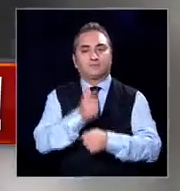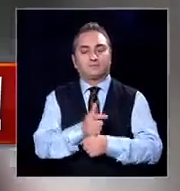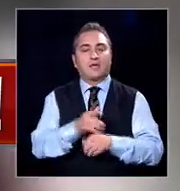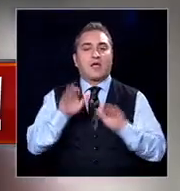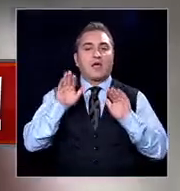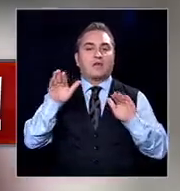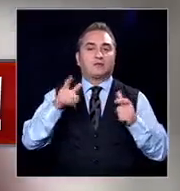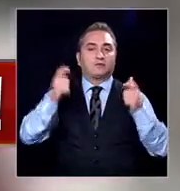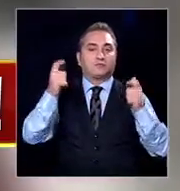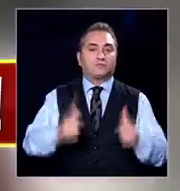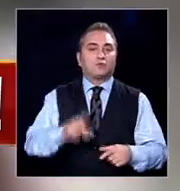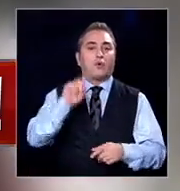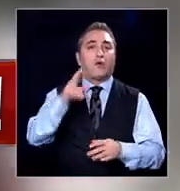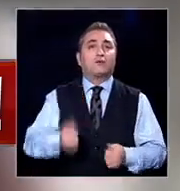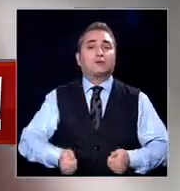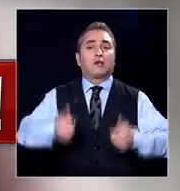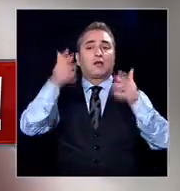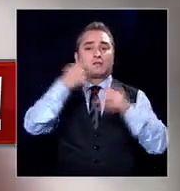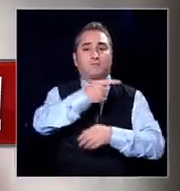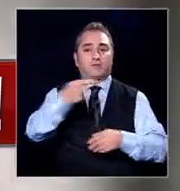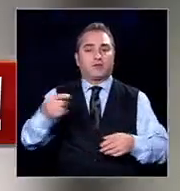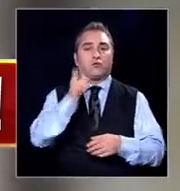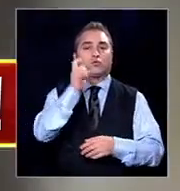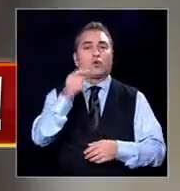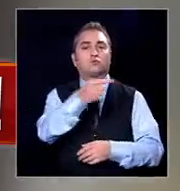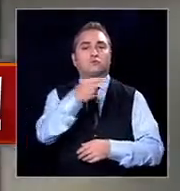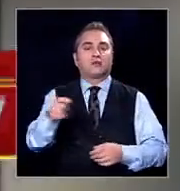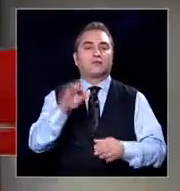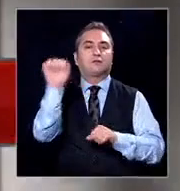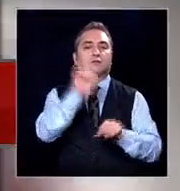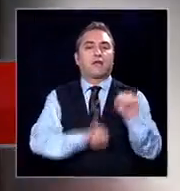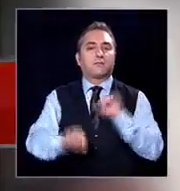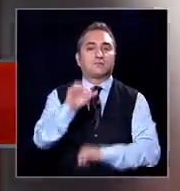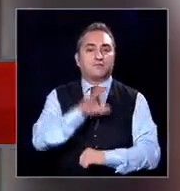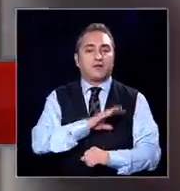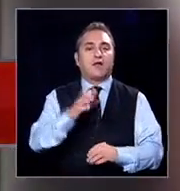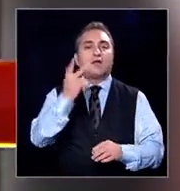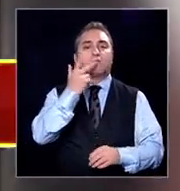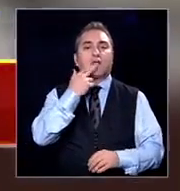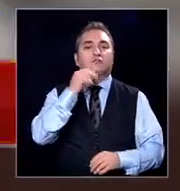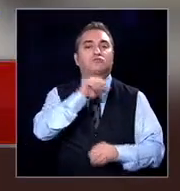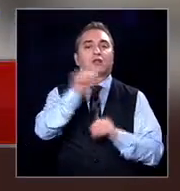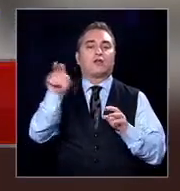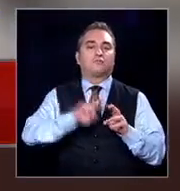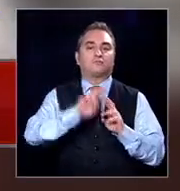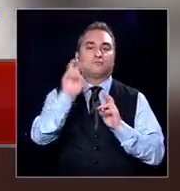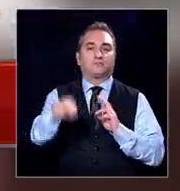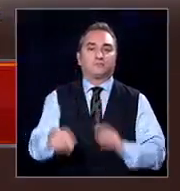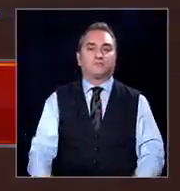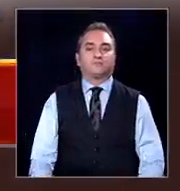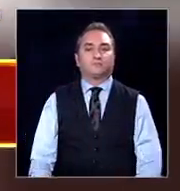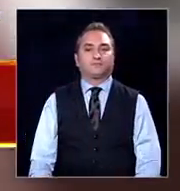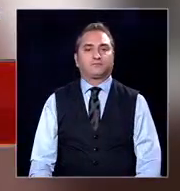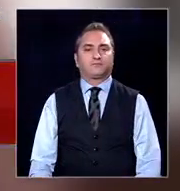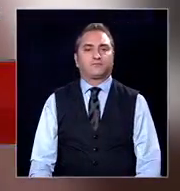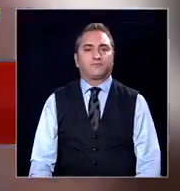Etimesgut'taki 12 katlı bir binanın 9. katında temizlik vardı. Bu adam pencereden dışarı çıktı. Burada yeni yapılan bir tane